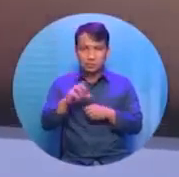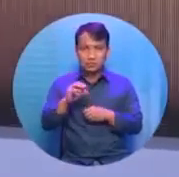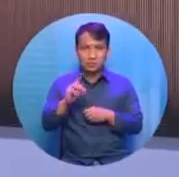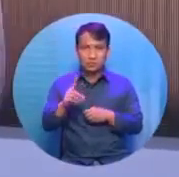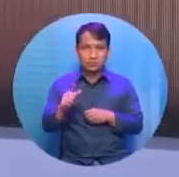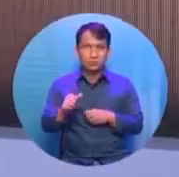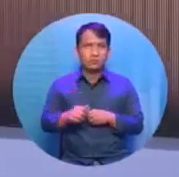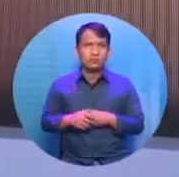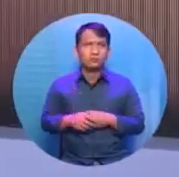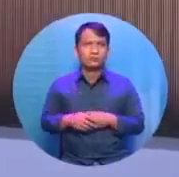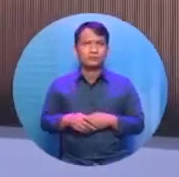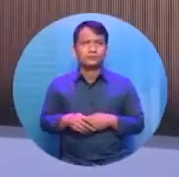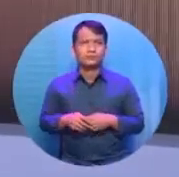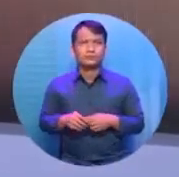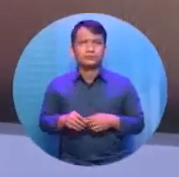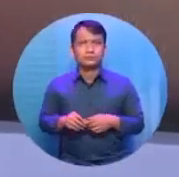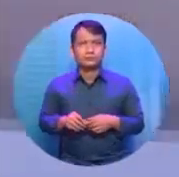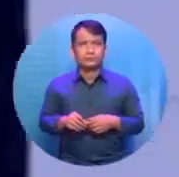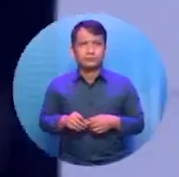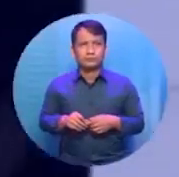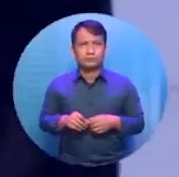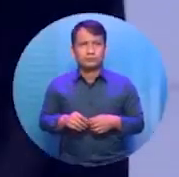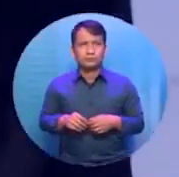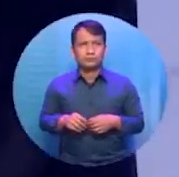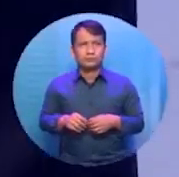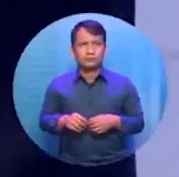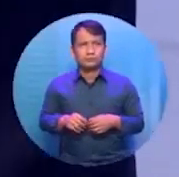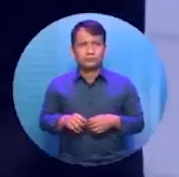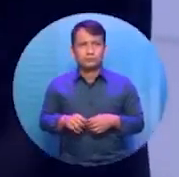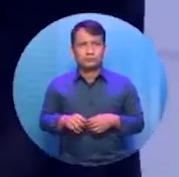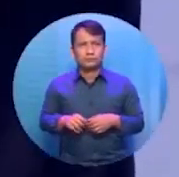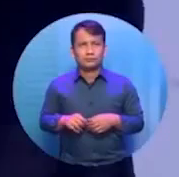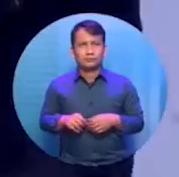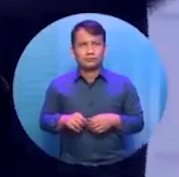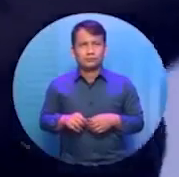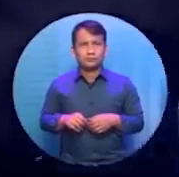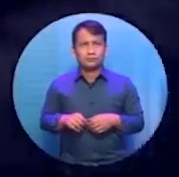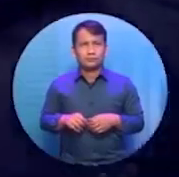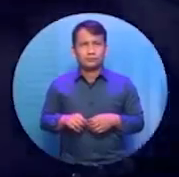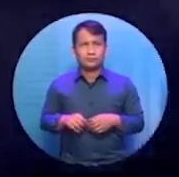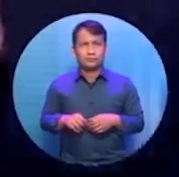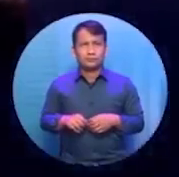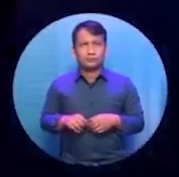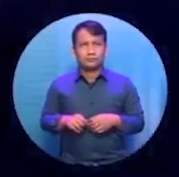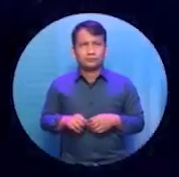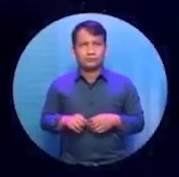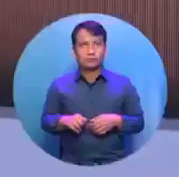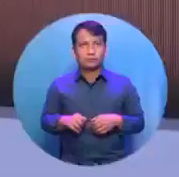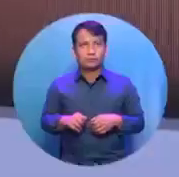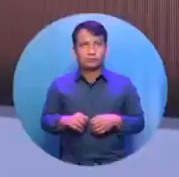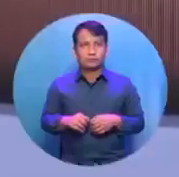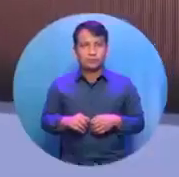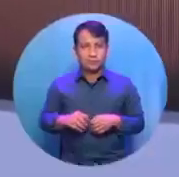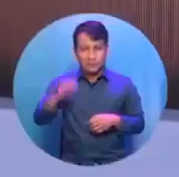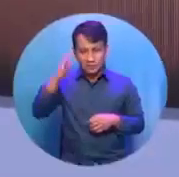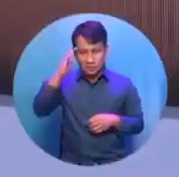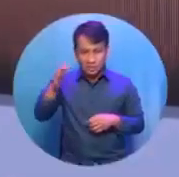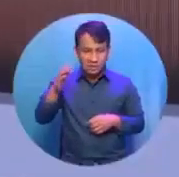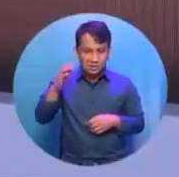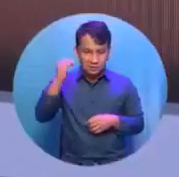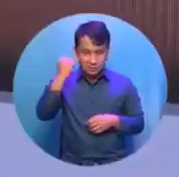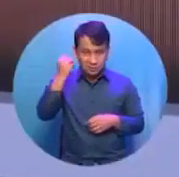Oh, daming load sa TNT. Si Jaycel. Jaycel. Hello. Hi,